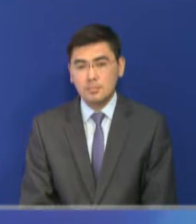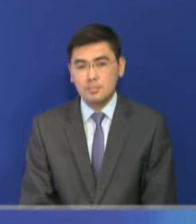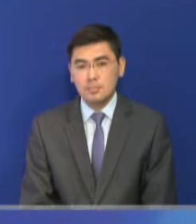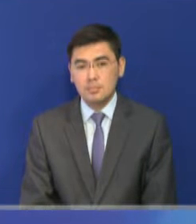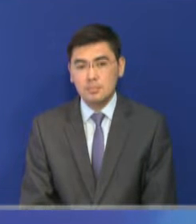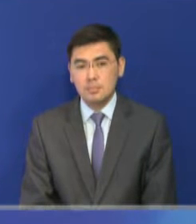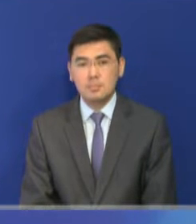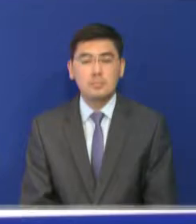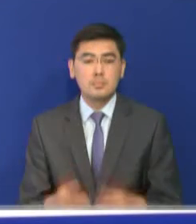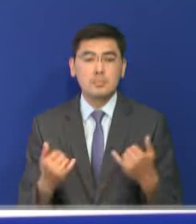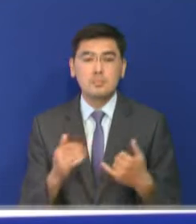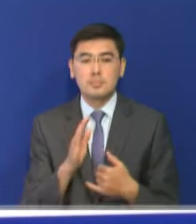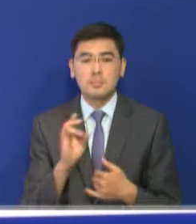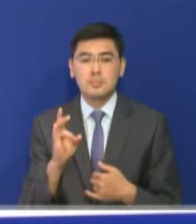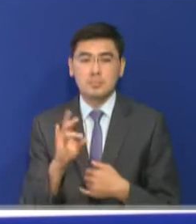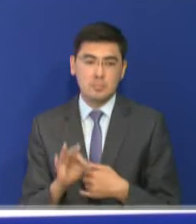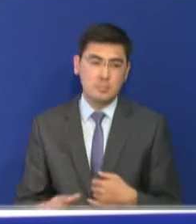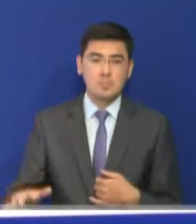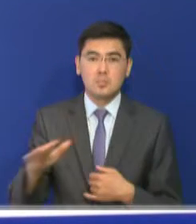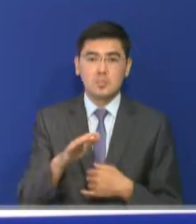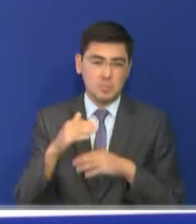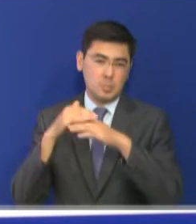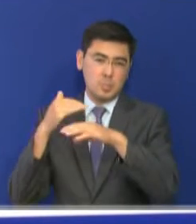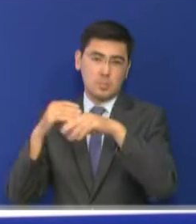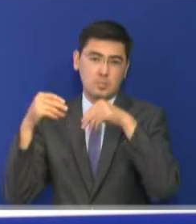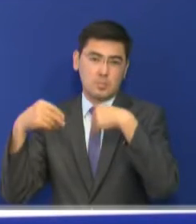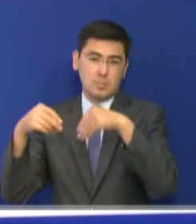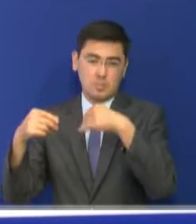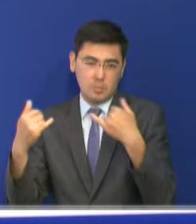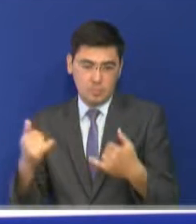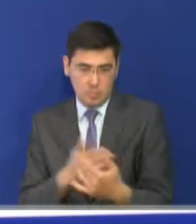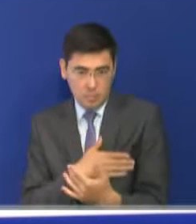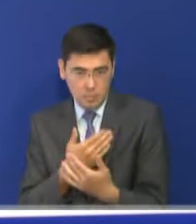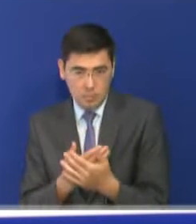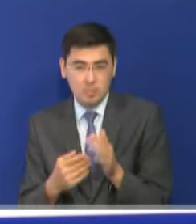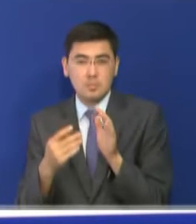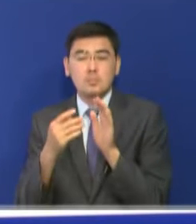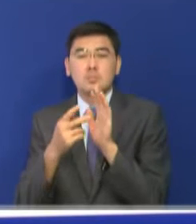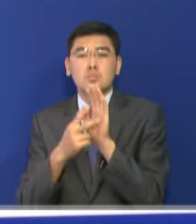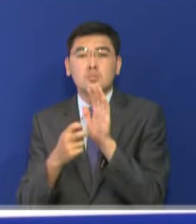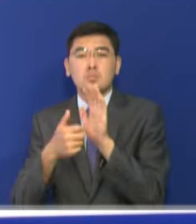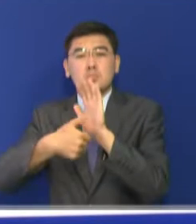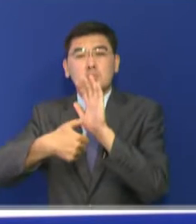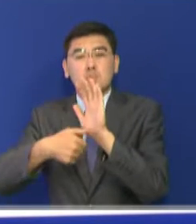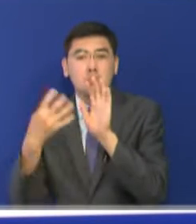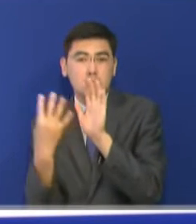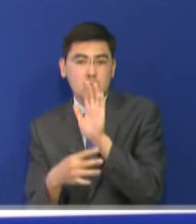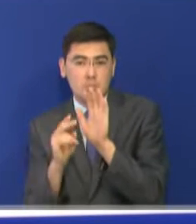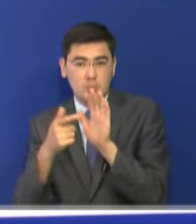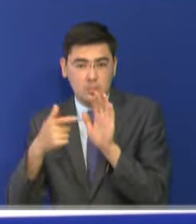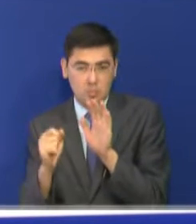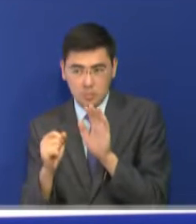В регионе полным ходом идет посевная кампания. В этом году ее площадь увеличена на 690 гектаров. Товарищества,